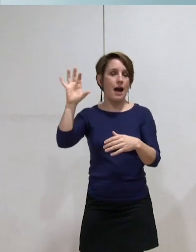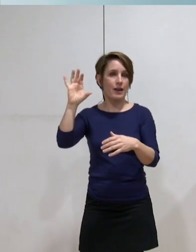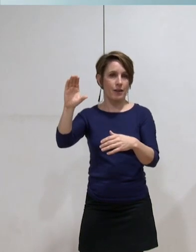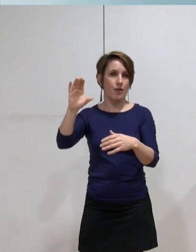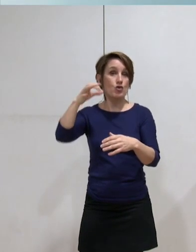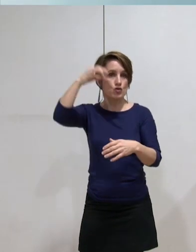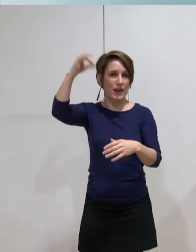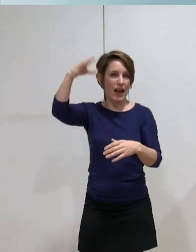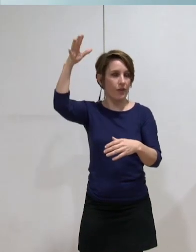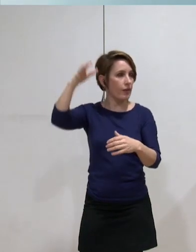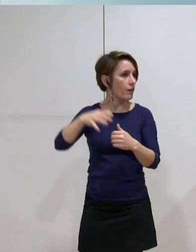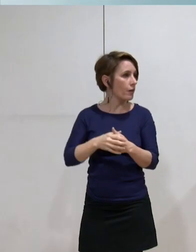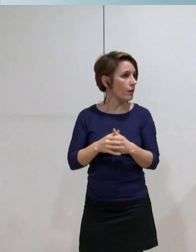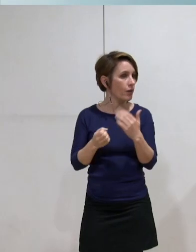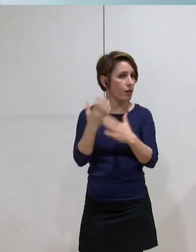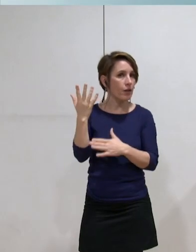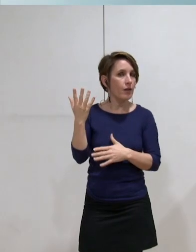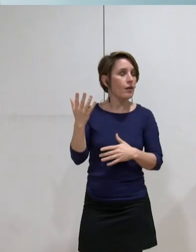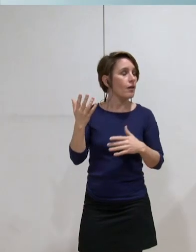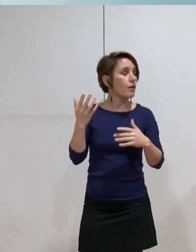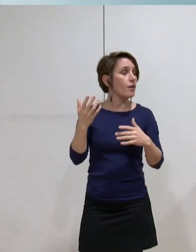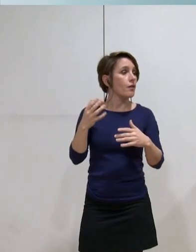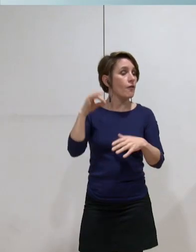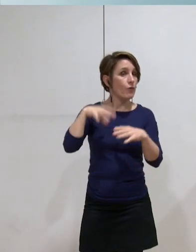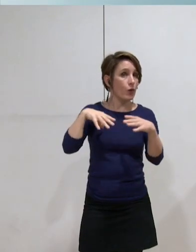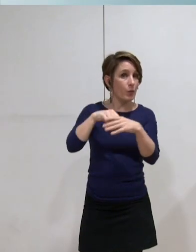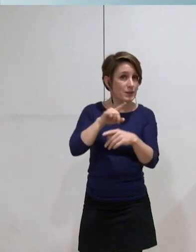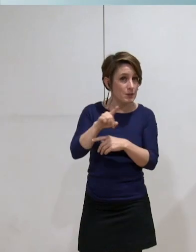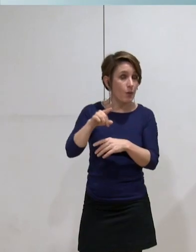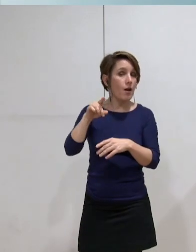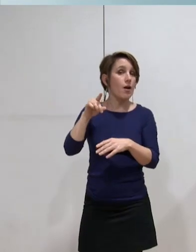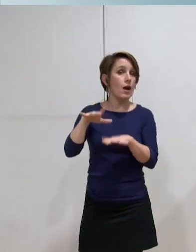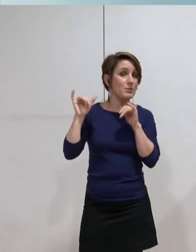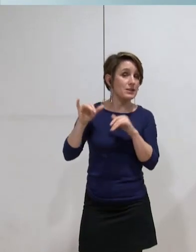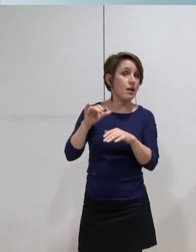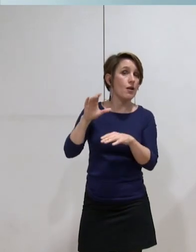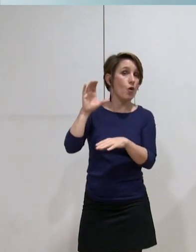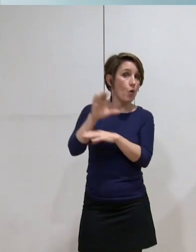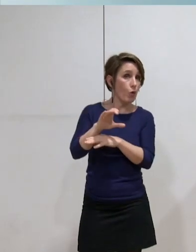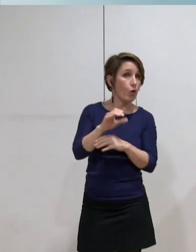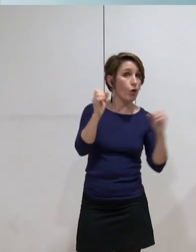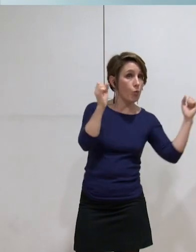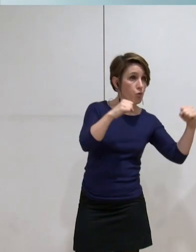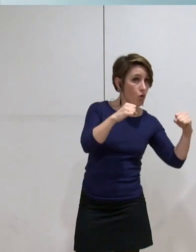qui ne prend pas part au vote qui s'abstient qui vote contre qui vote